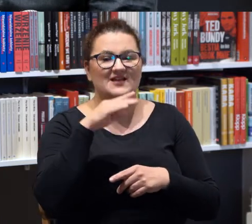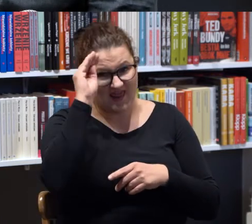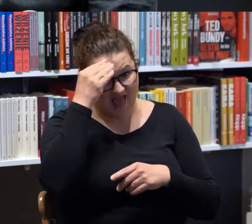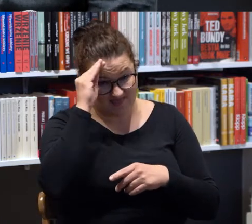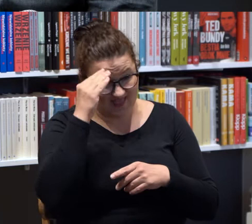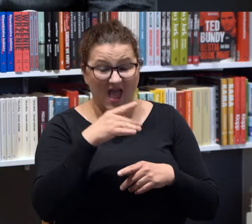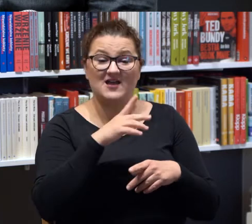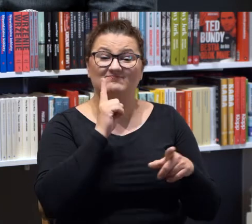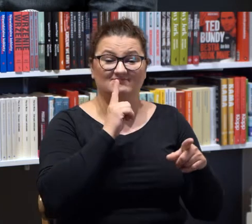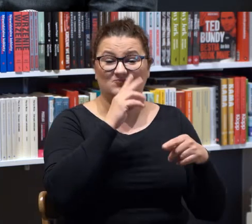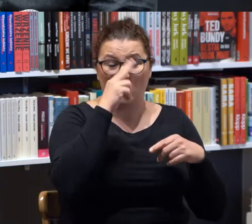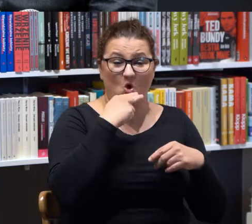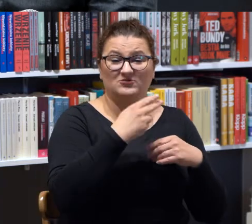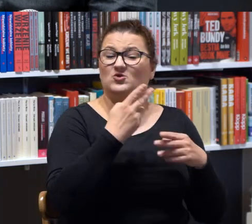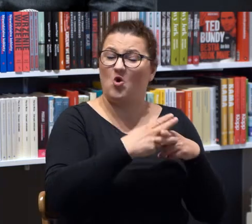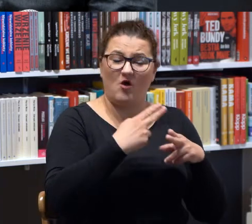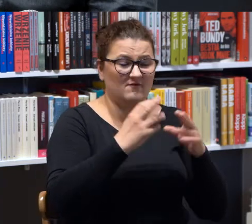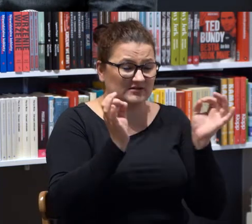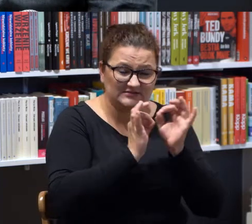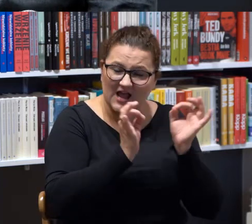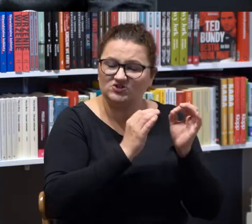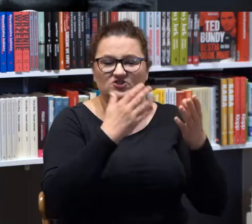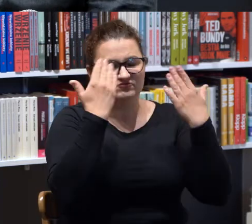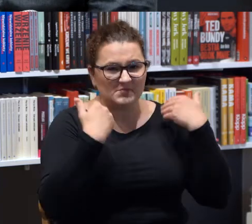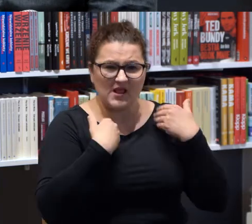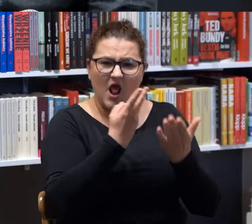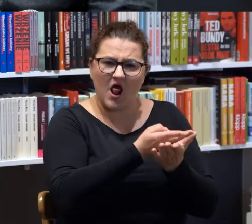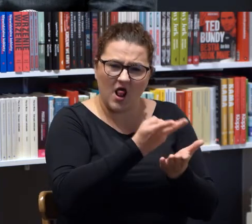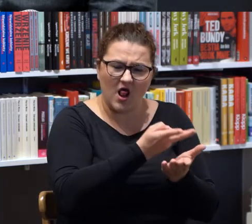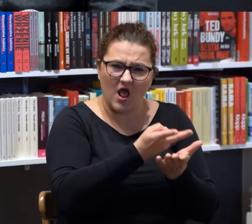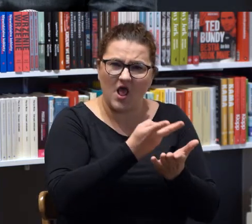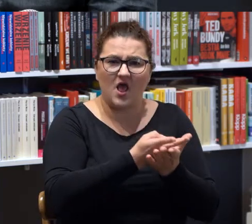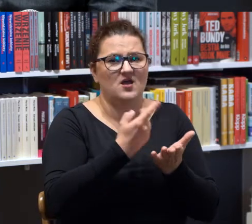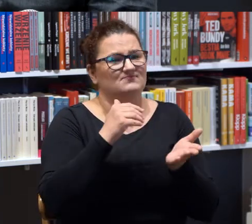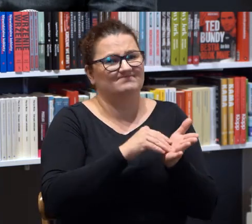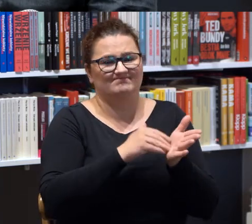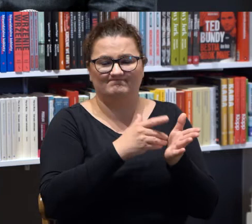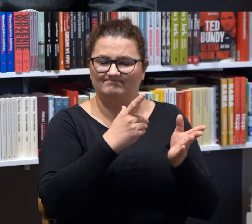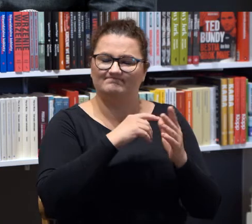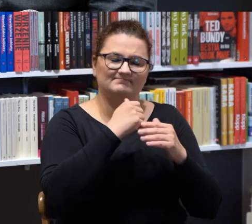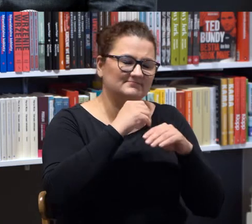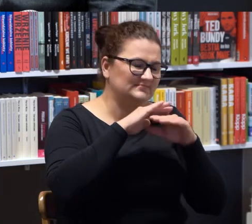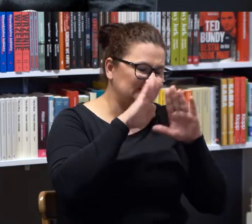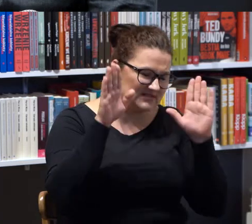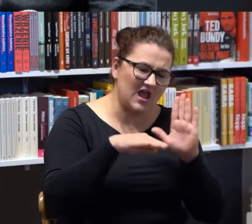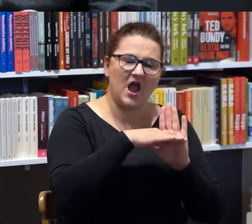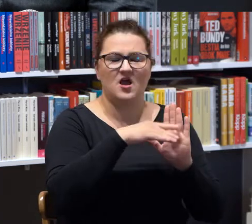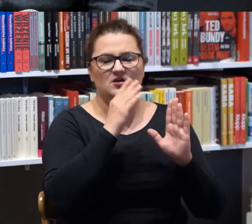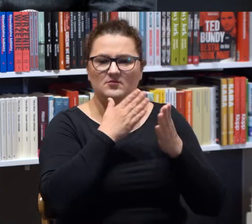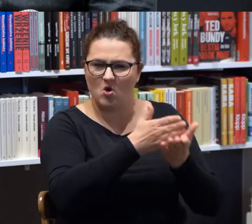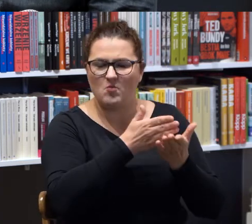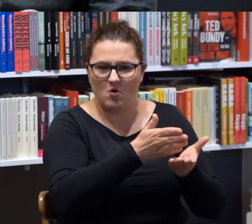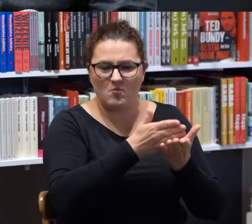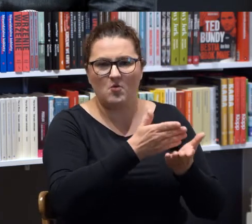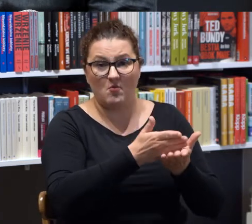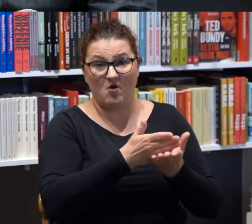strasznie. Leżał w szpitalu i wymagał całodobowej pomocy. I ona, mimo że miała z nim